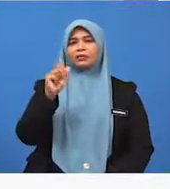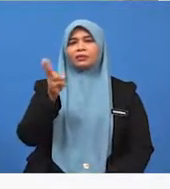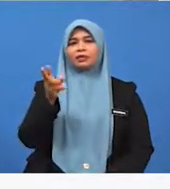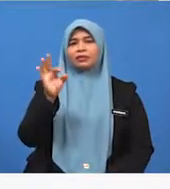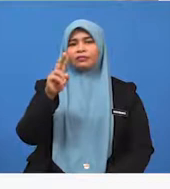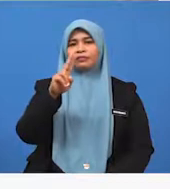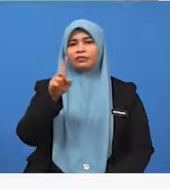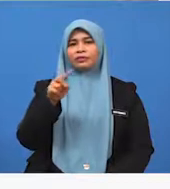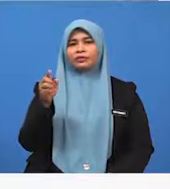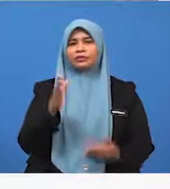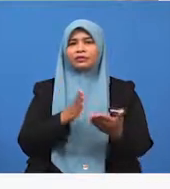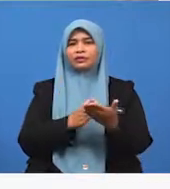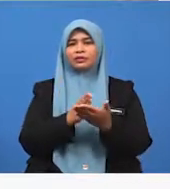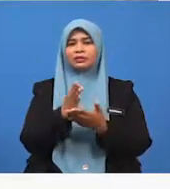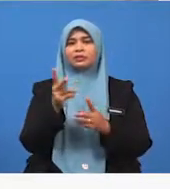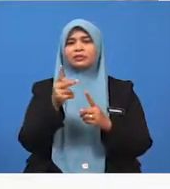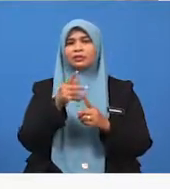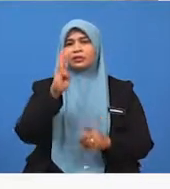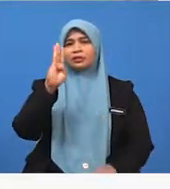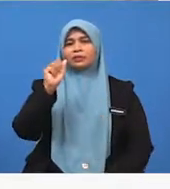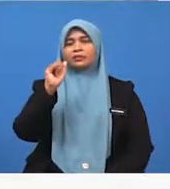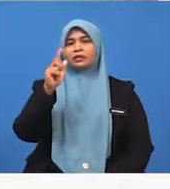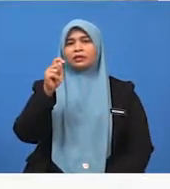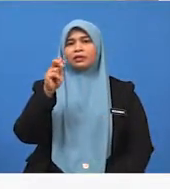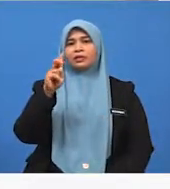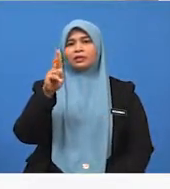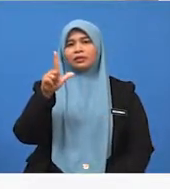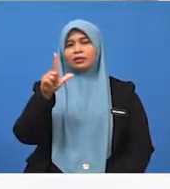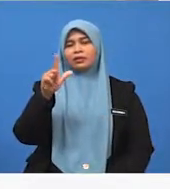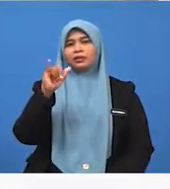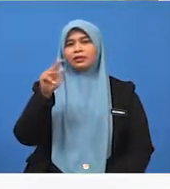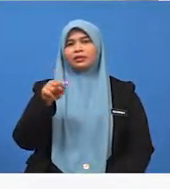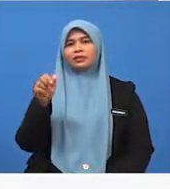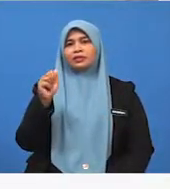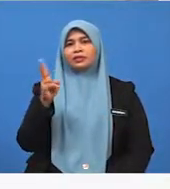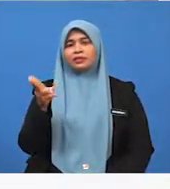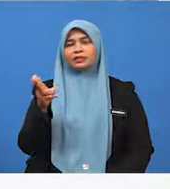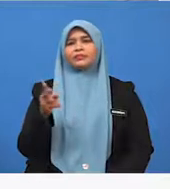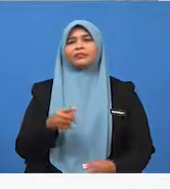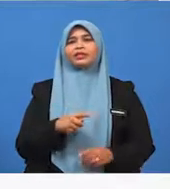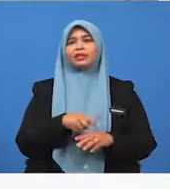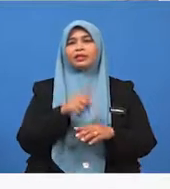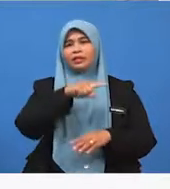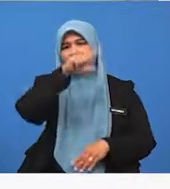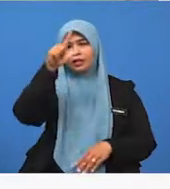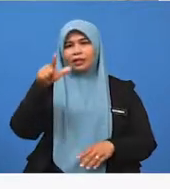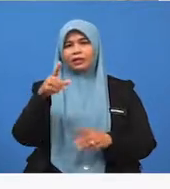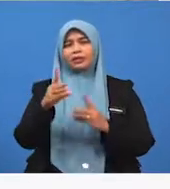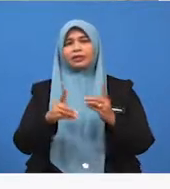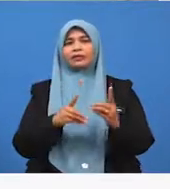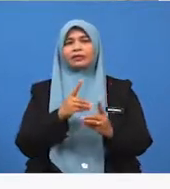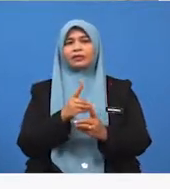Mahfuz, seterusnya ke Baitul Izzah di langit dunia secara sekaligus.